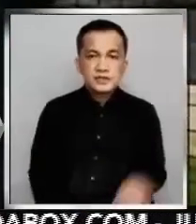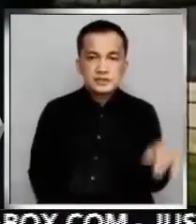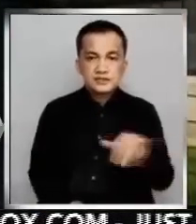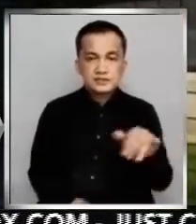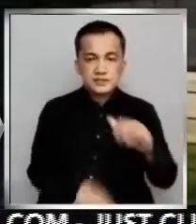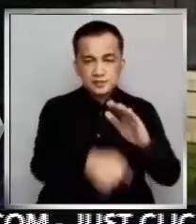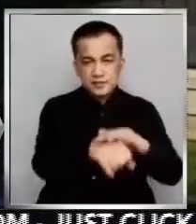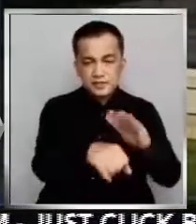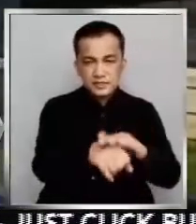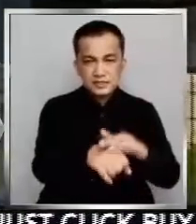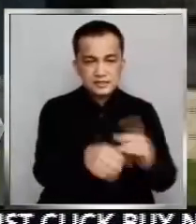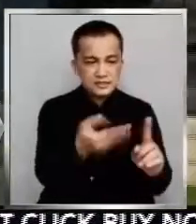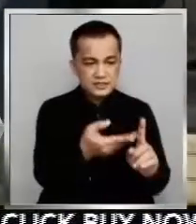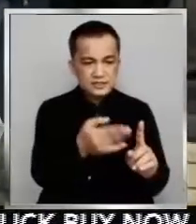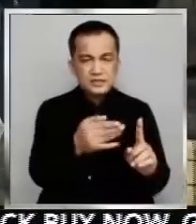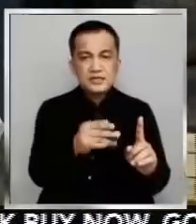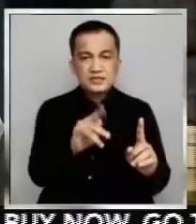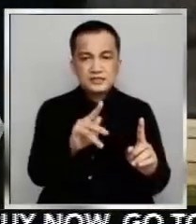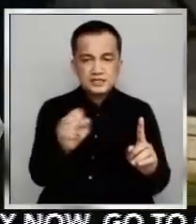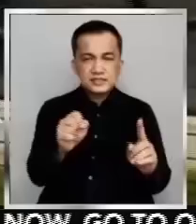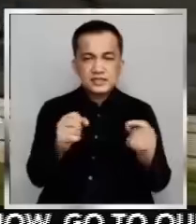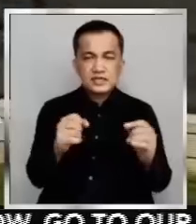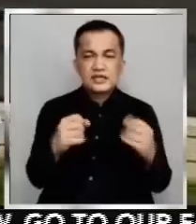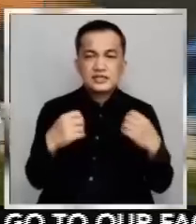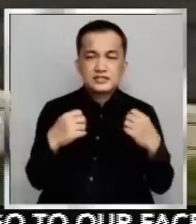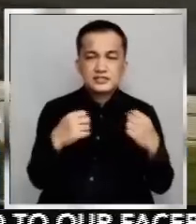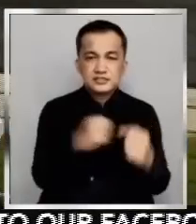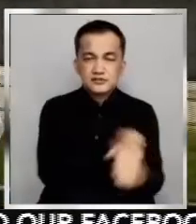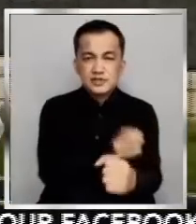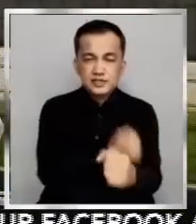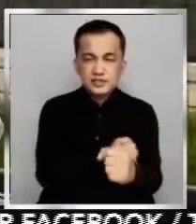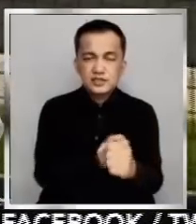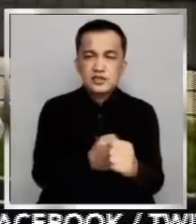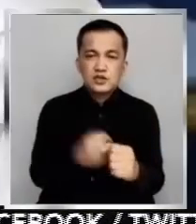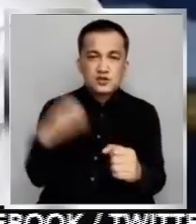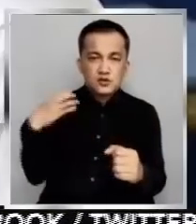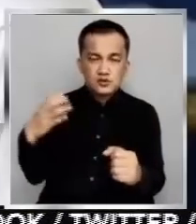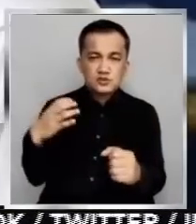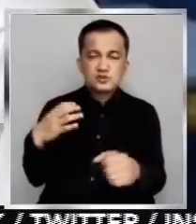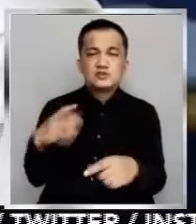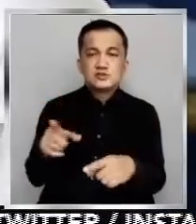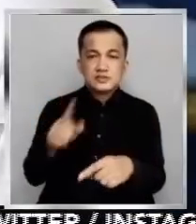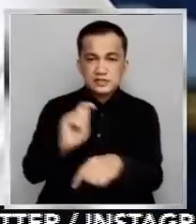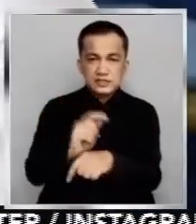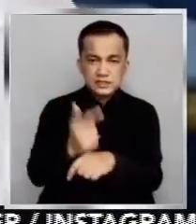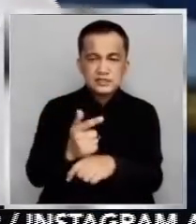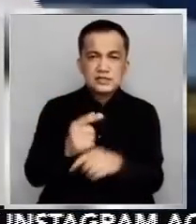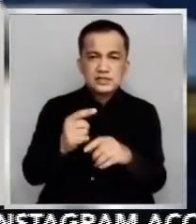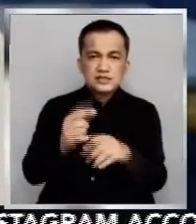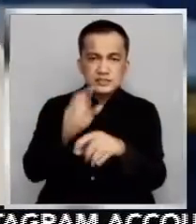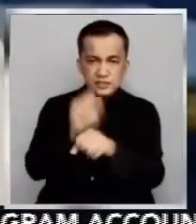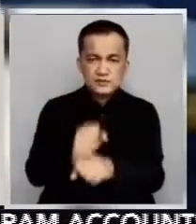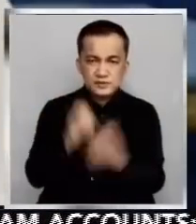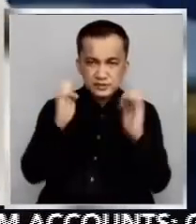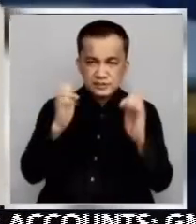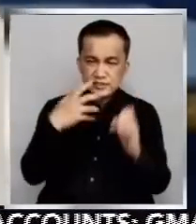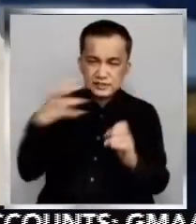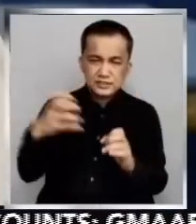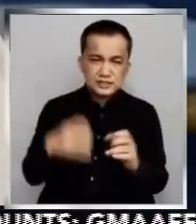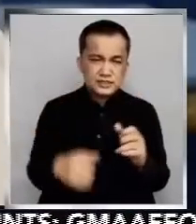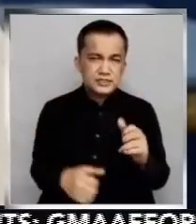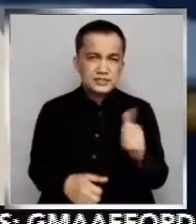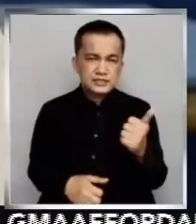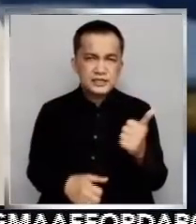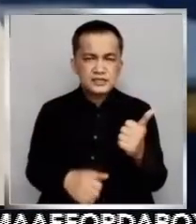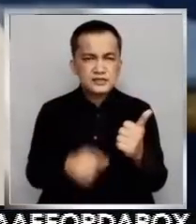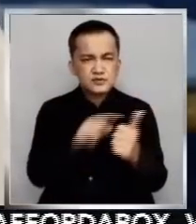coach sa isang outdoor gym sa Taguig at sanay sa pag-ehersisyo sa init. 10 a.m. and then to 4 p.m. siguro iwasan